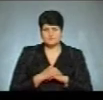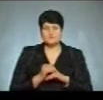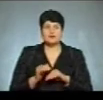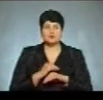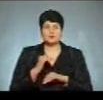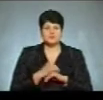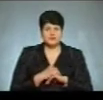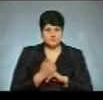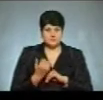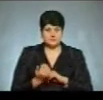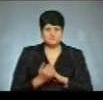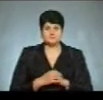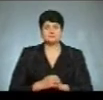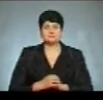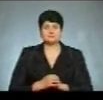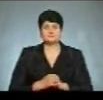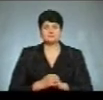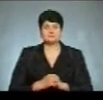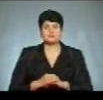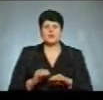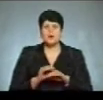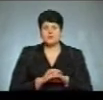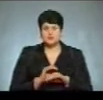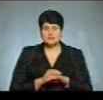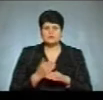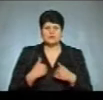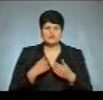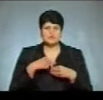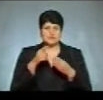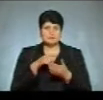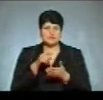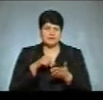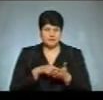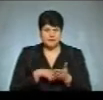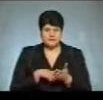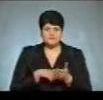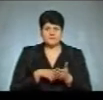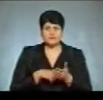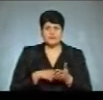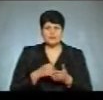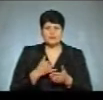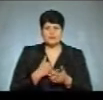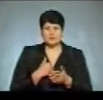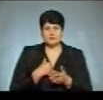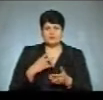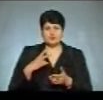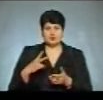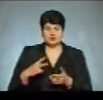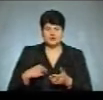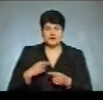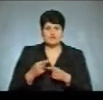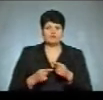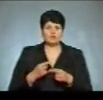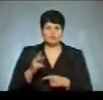Доброго вечора вам. Добрий вечір. Будь ласка, я хочу вам задати таке запитання. У мене дочка і